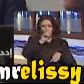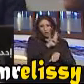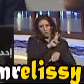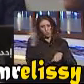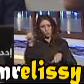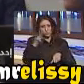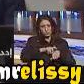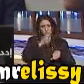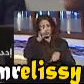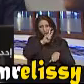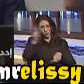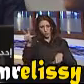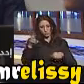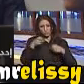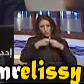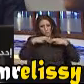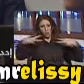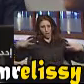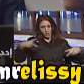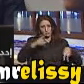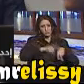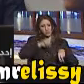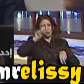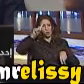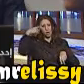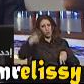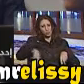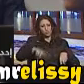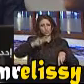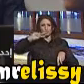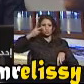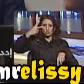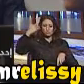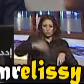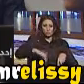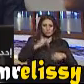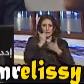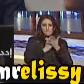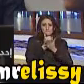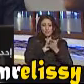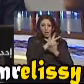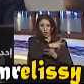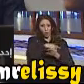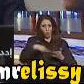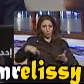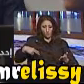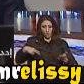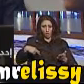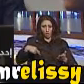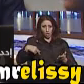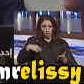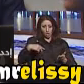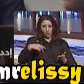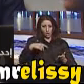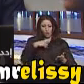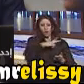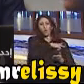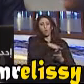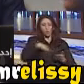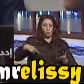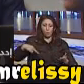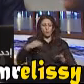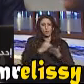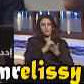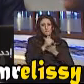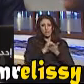7:30 حضرتك لعند الساعه 1، الساعه 12:30 لازم. هي المدرسه دي حكومه ولا قطاع خاص يا جيلان؟ لا حكومه يا